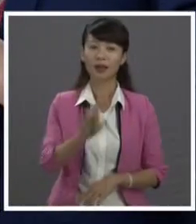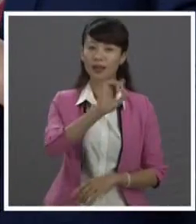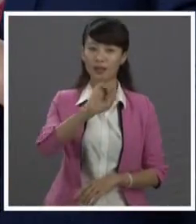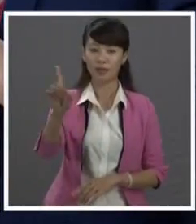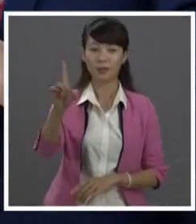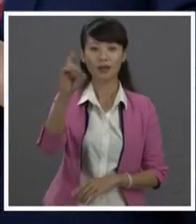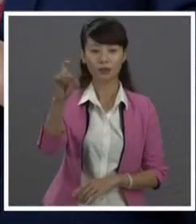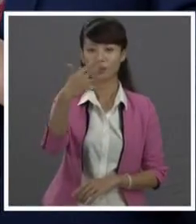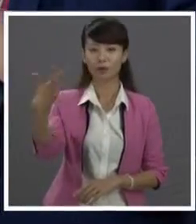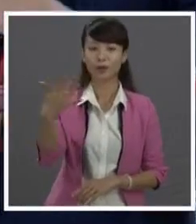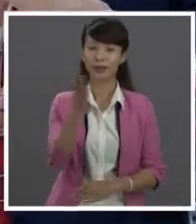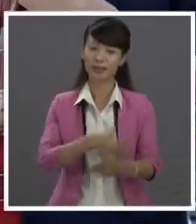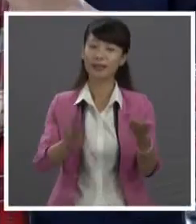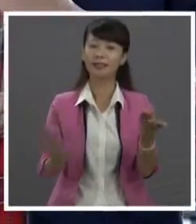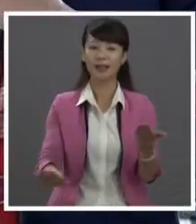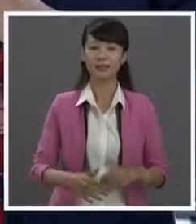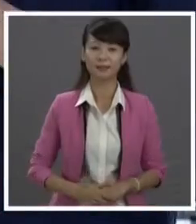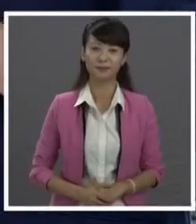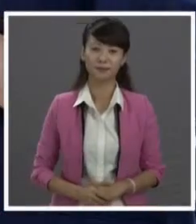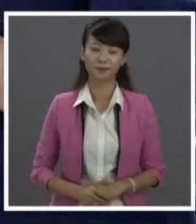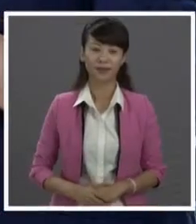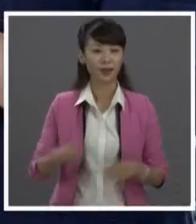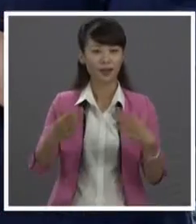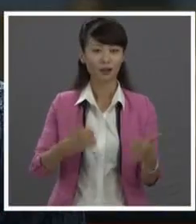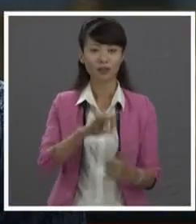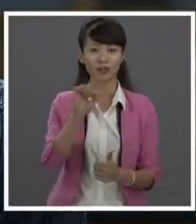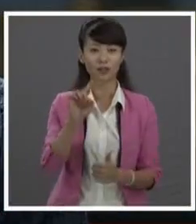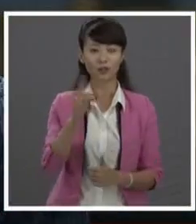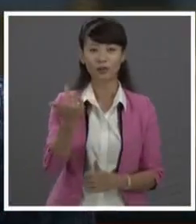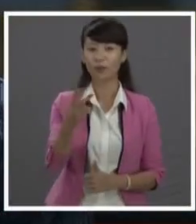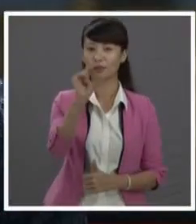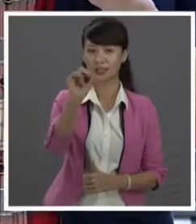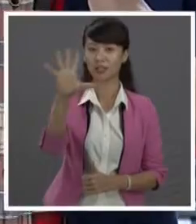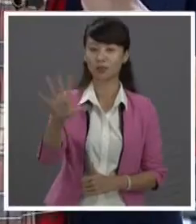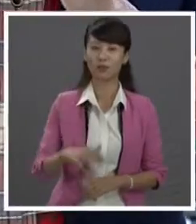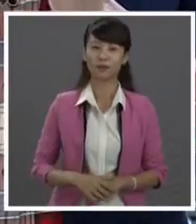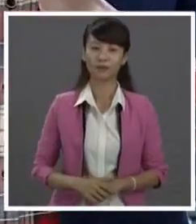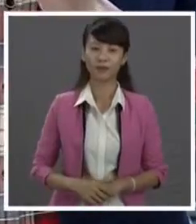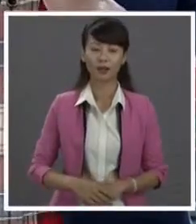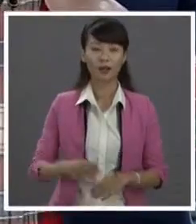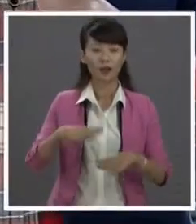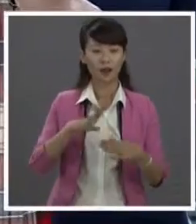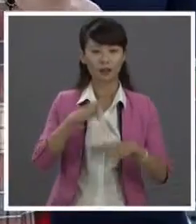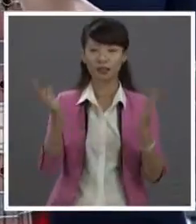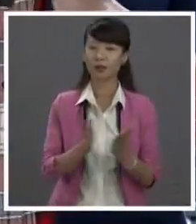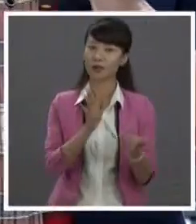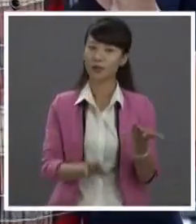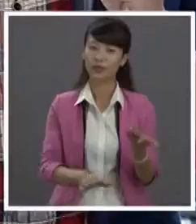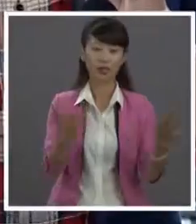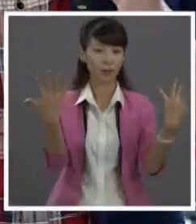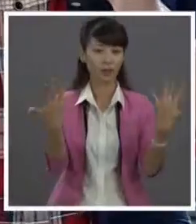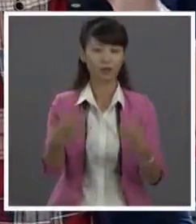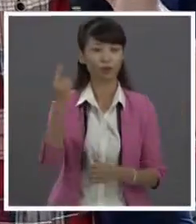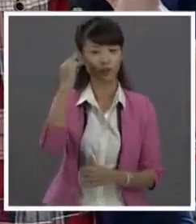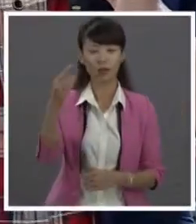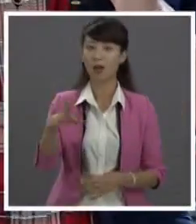190多名残疾儿童。 190多名，老师呢？ 老师有75位。 老师跟学生的比例，就知道老师有多